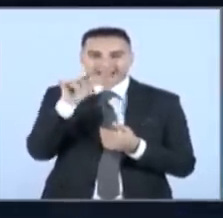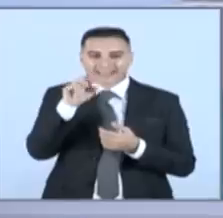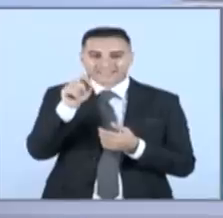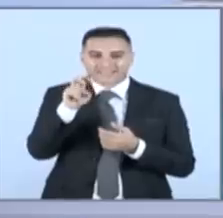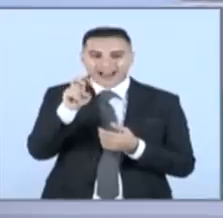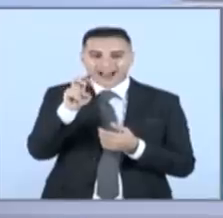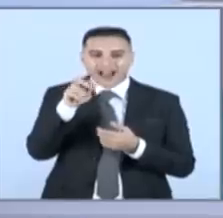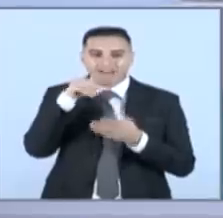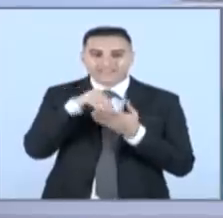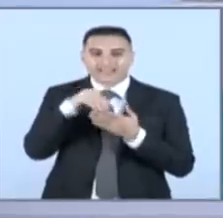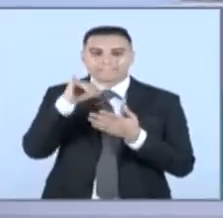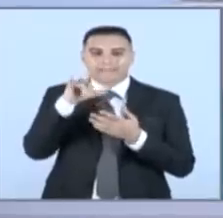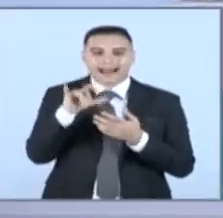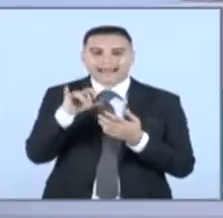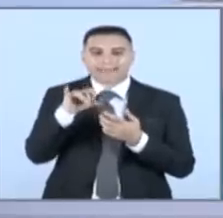5 مليم.